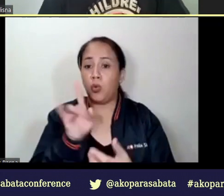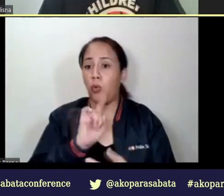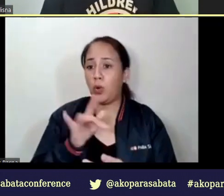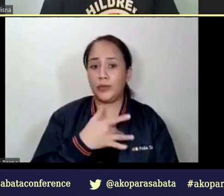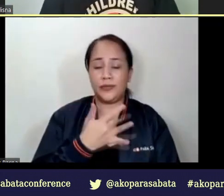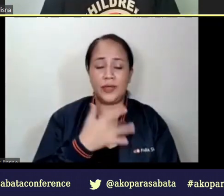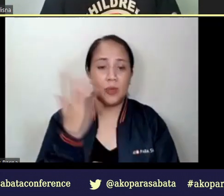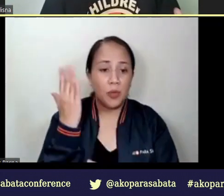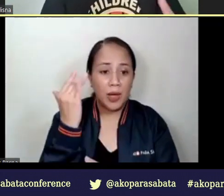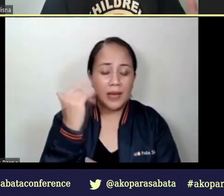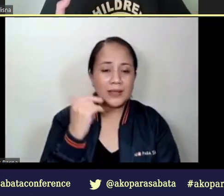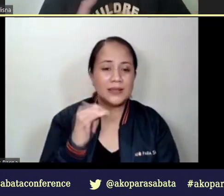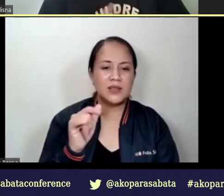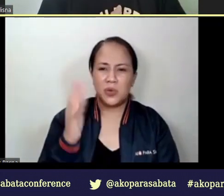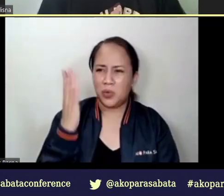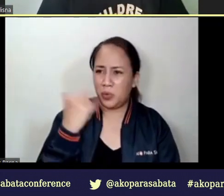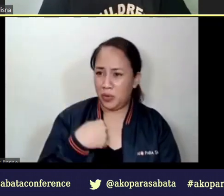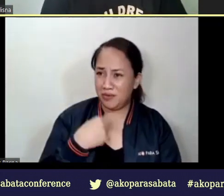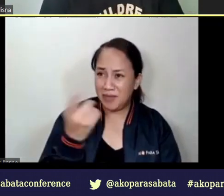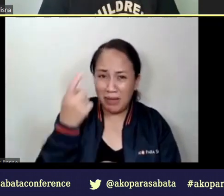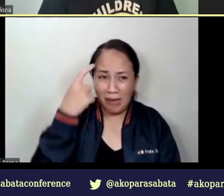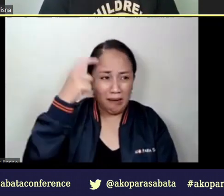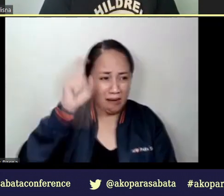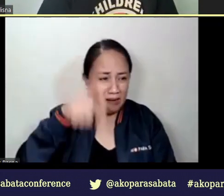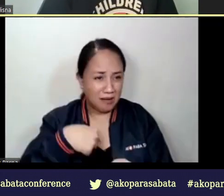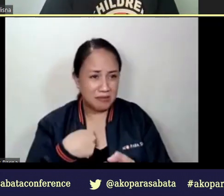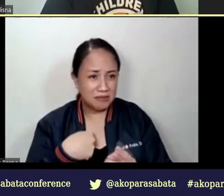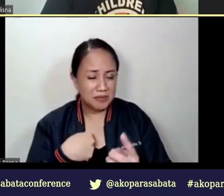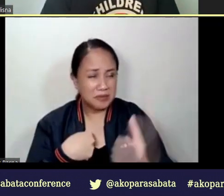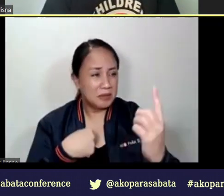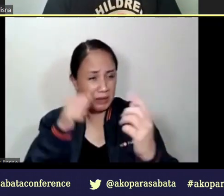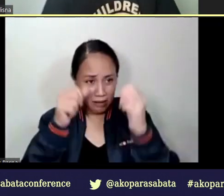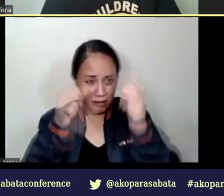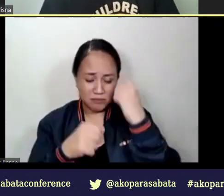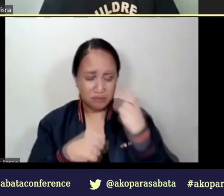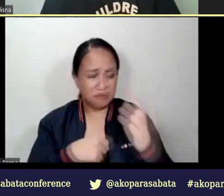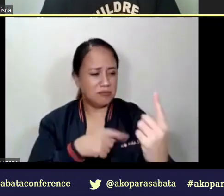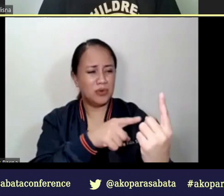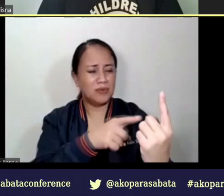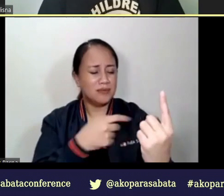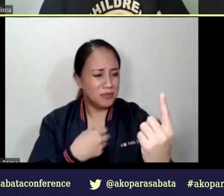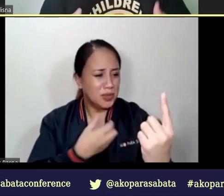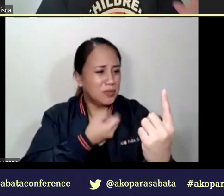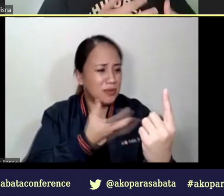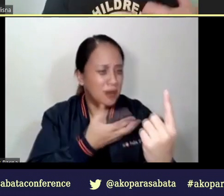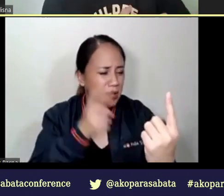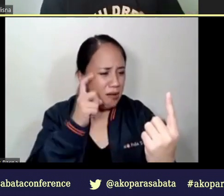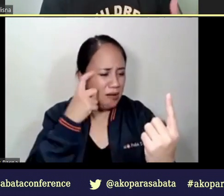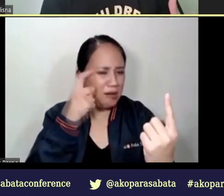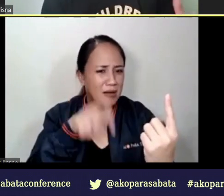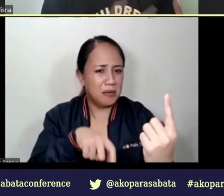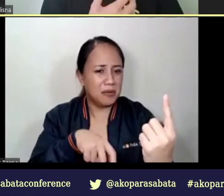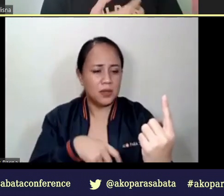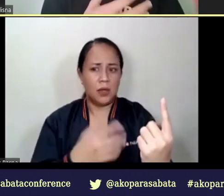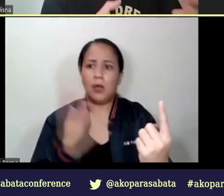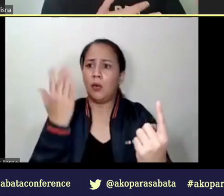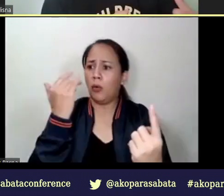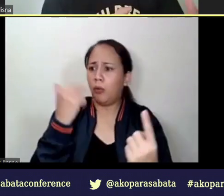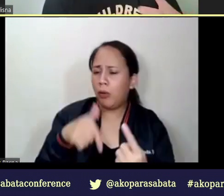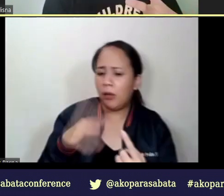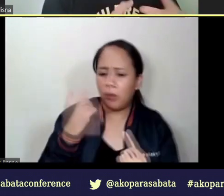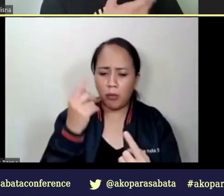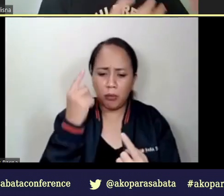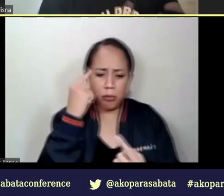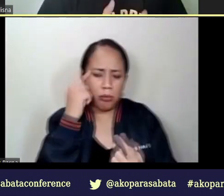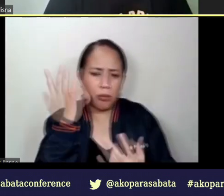nararamdaman kasi nga baka hindi kami maintindihan ng mga nakakatanda sa amin. Baka sabihin kasi na bakit mo nararanasan yan, ba't mo